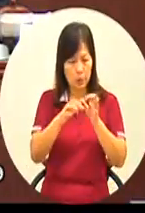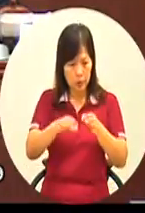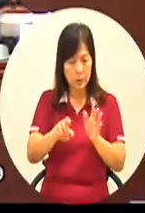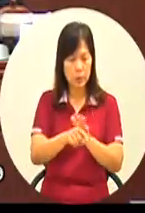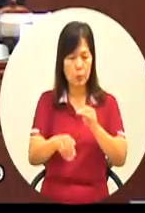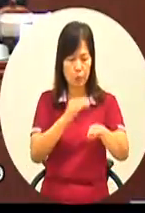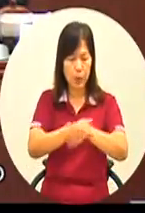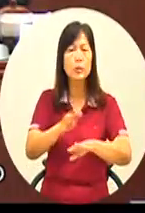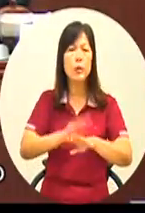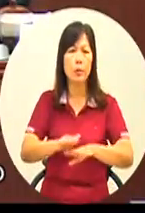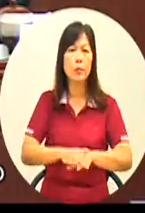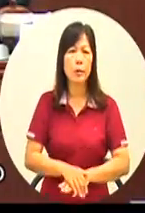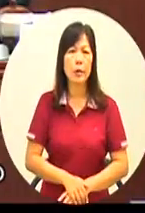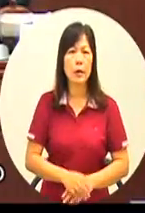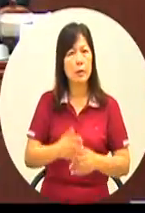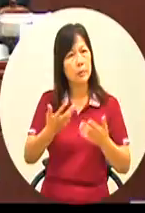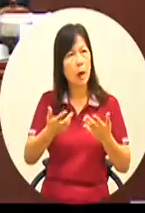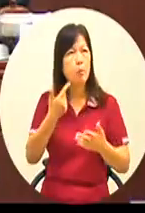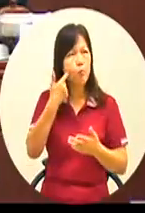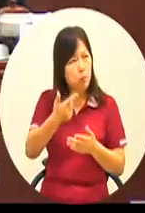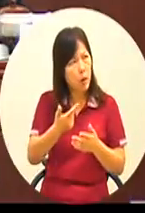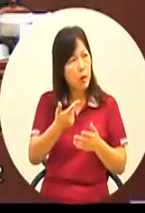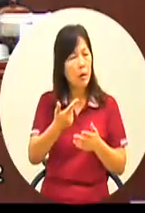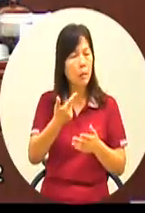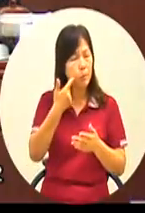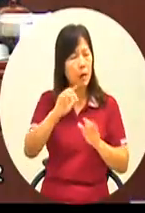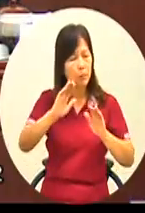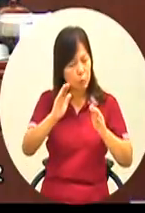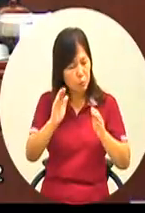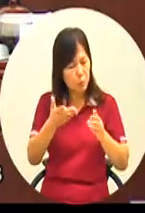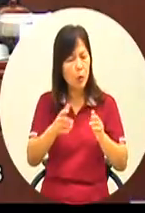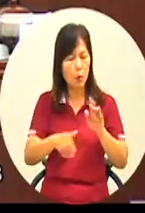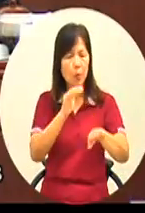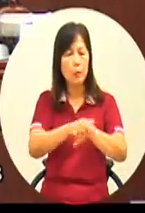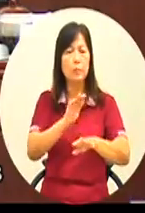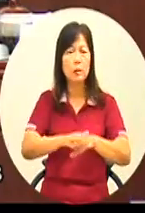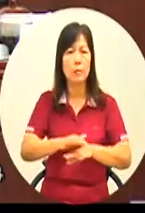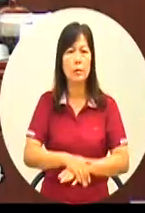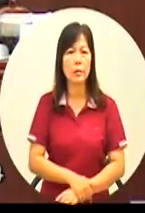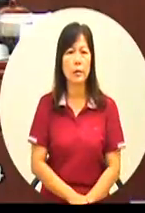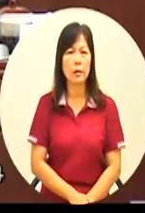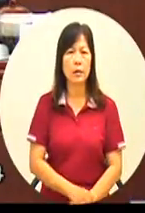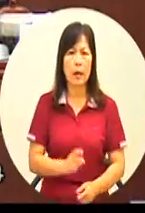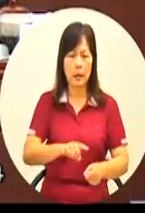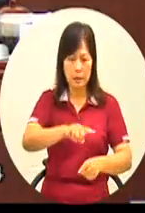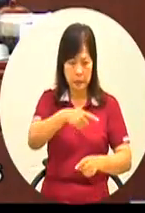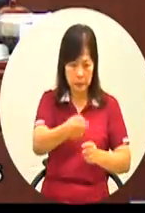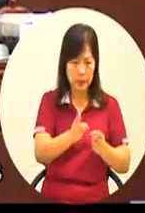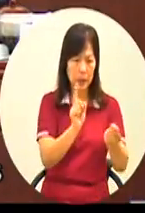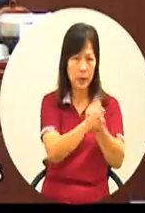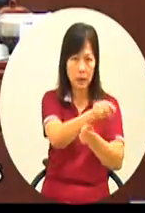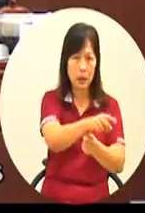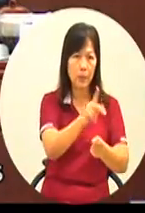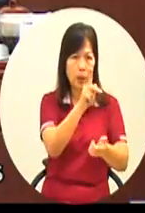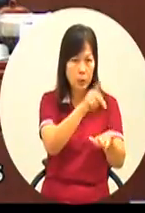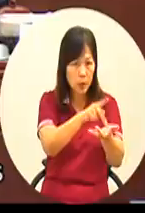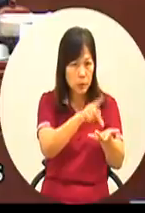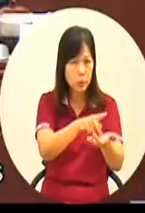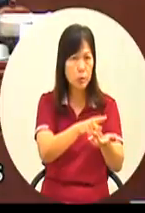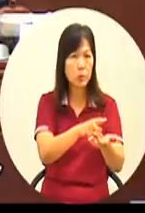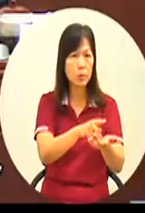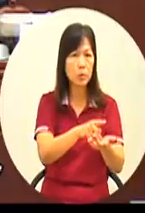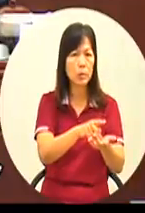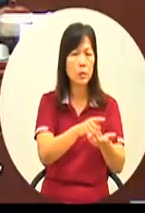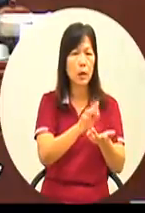完成，大概至少在半年内应该会完成。但是接下来跟国有财产署之间的租用跟